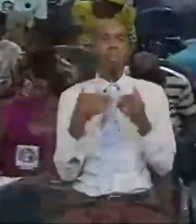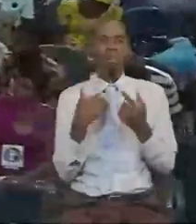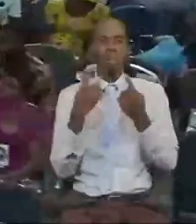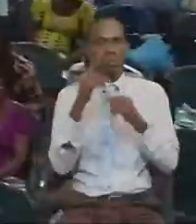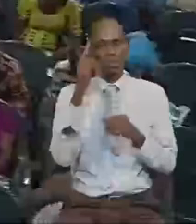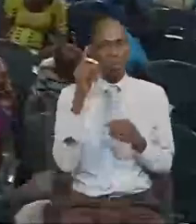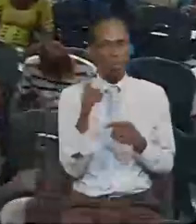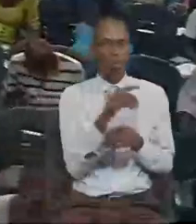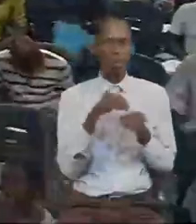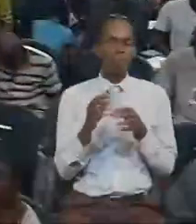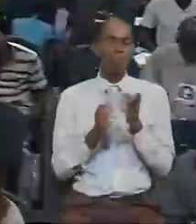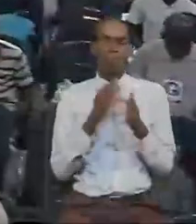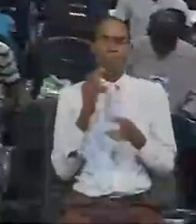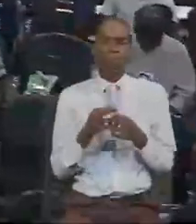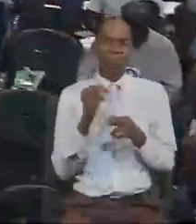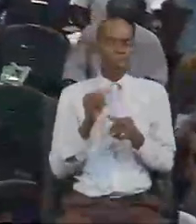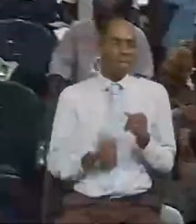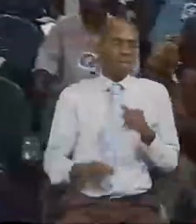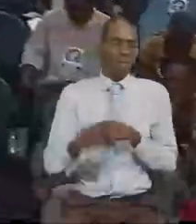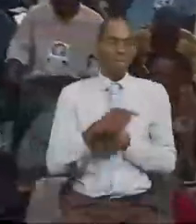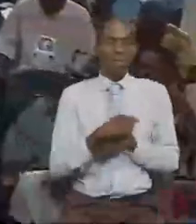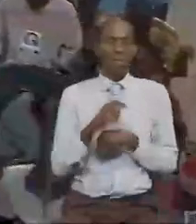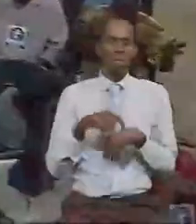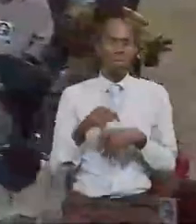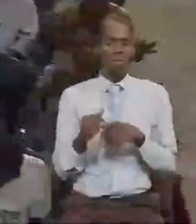À tout moment, victoire pour enfants de Dieu.